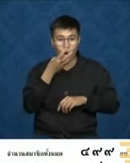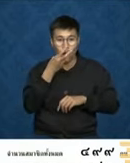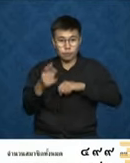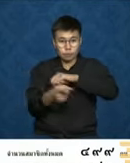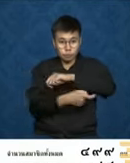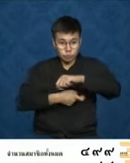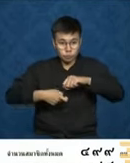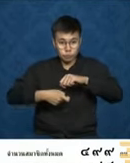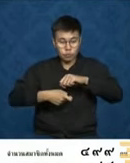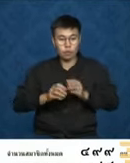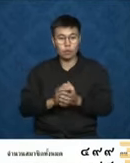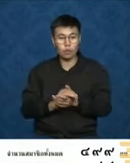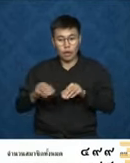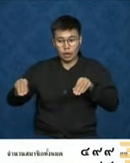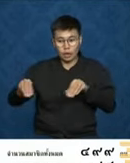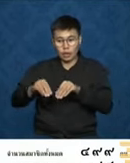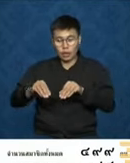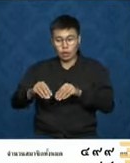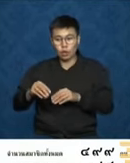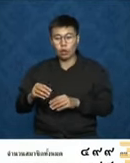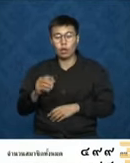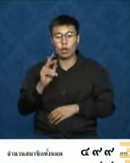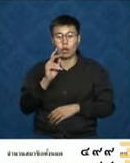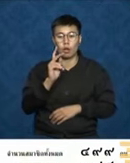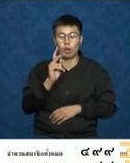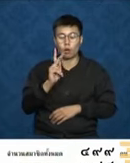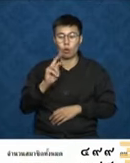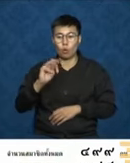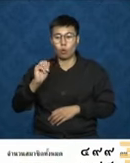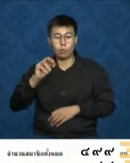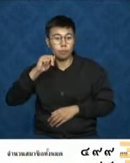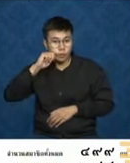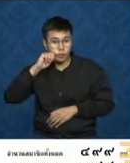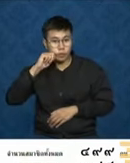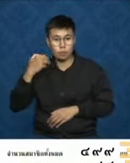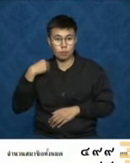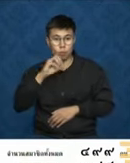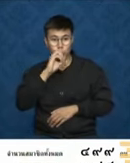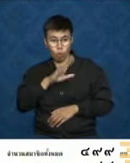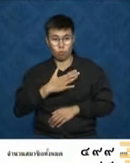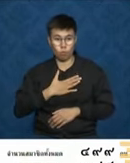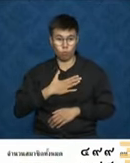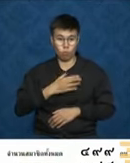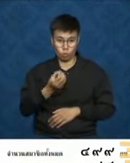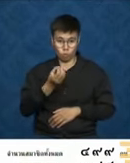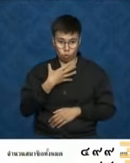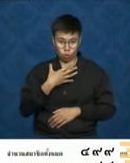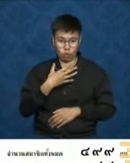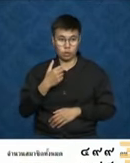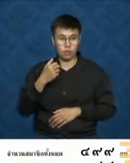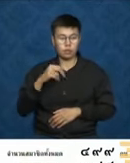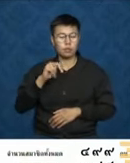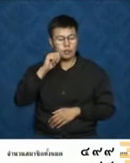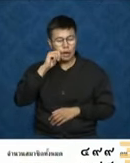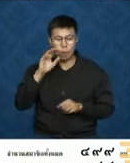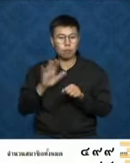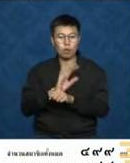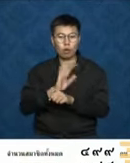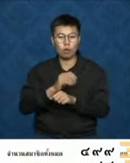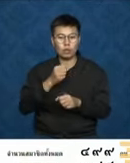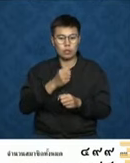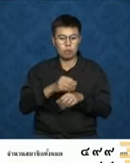เขตชลประทานวันนี้แจ้งเข้ามาที่ผมปีละหลายรอบครับเรื่องแรกคือน้ำไม่พอเพียงในการทำ